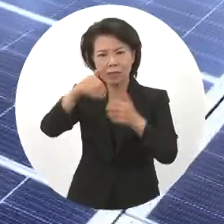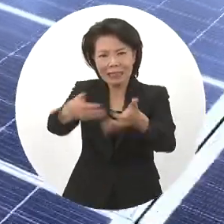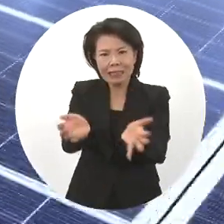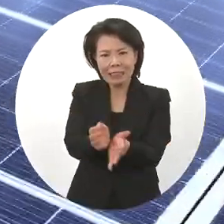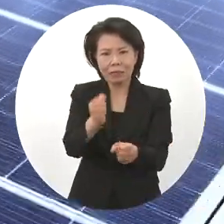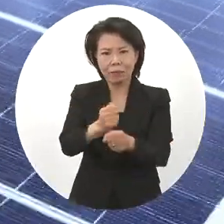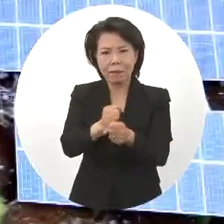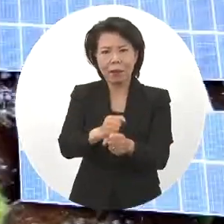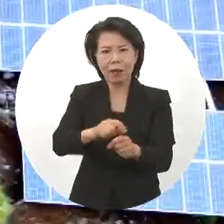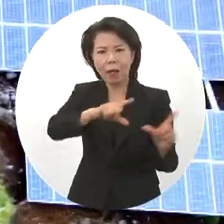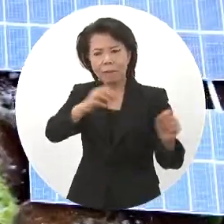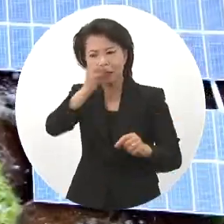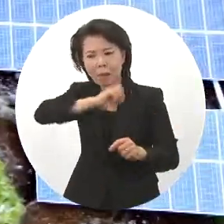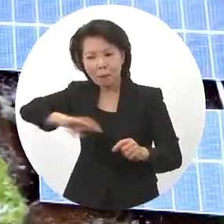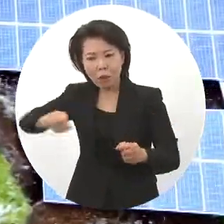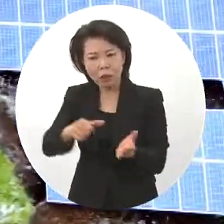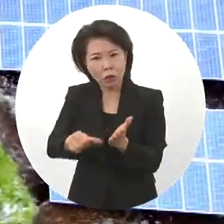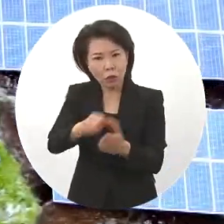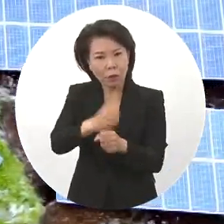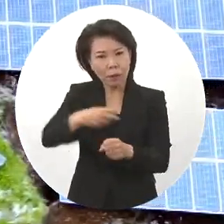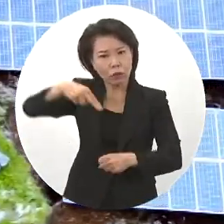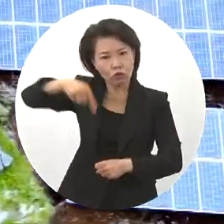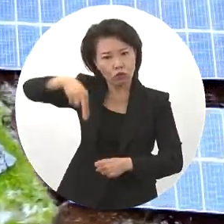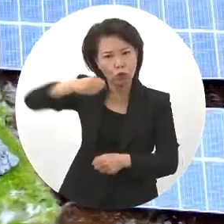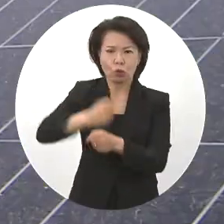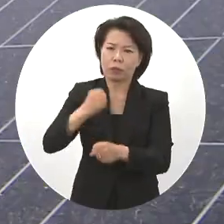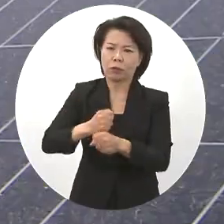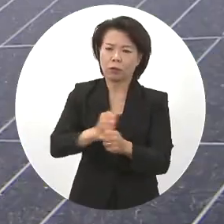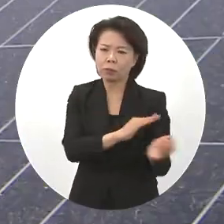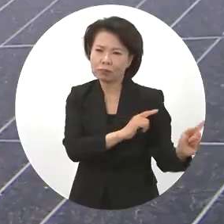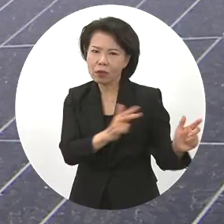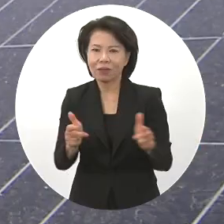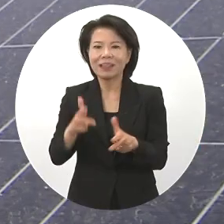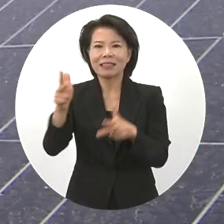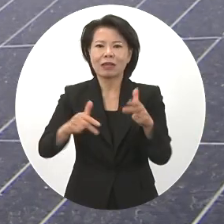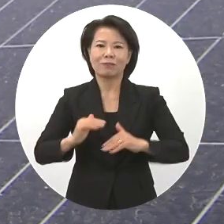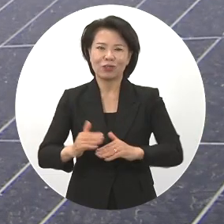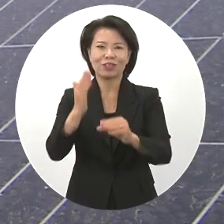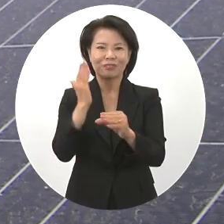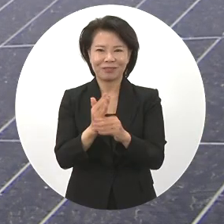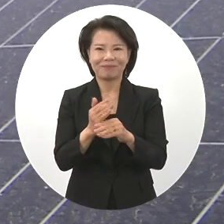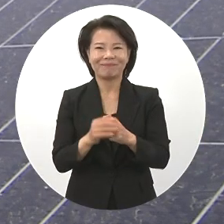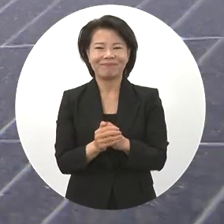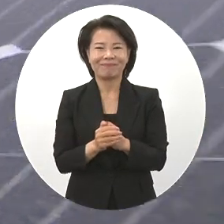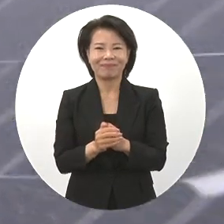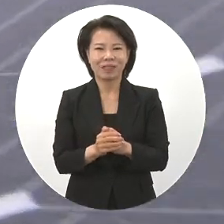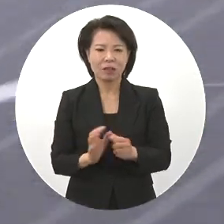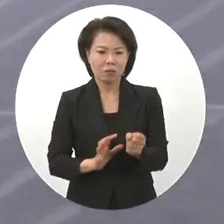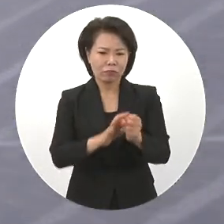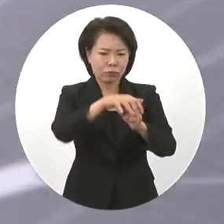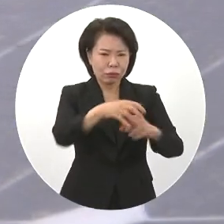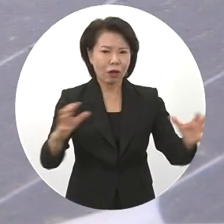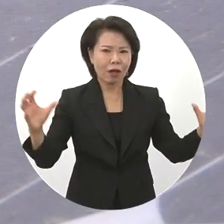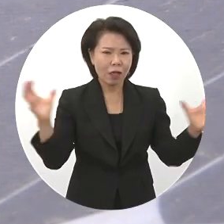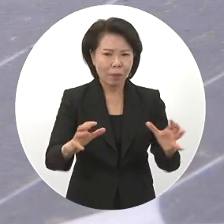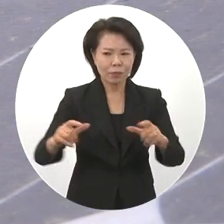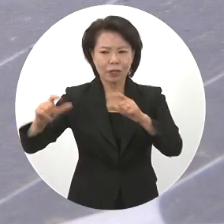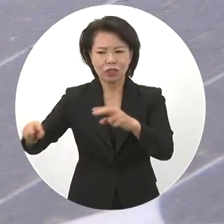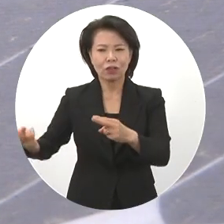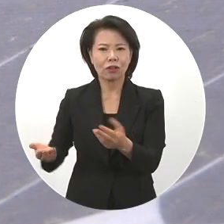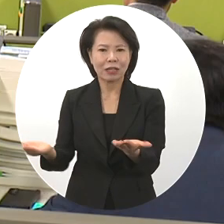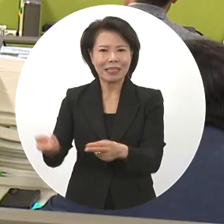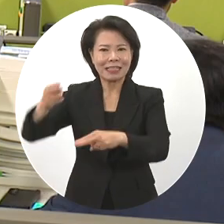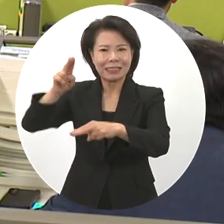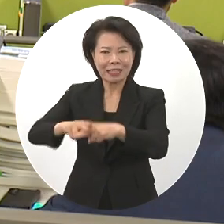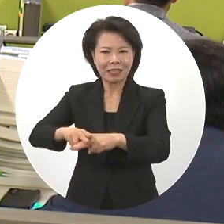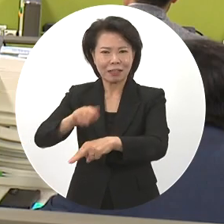조성, 음식물 자원화 수소 생산 등 다양한 사업이 추진되고 있습니다. 글로벌 협력과 지역